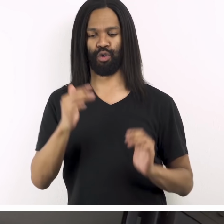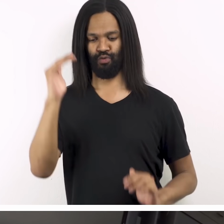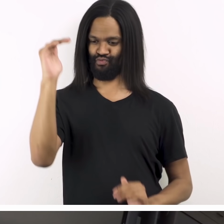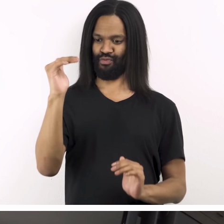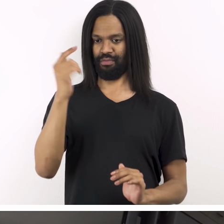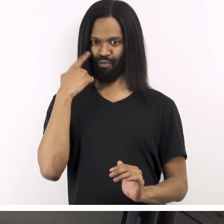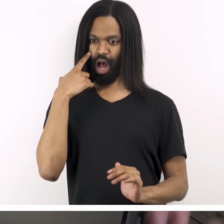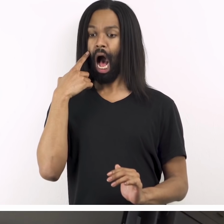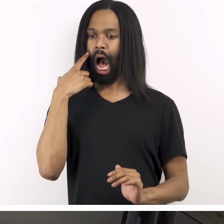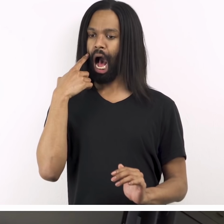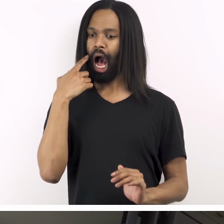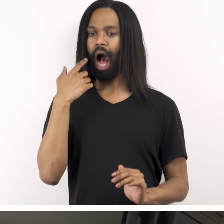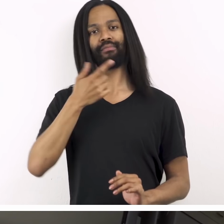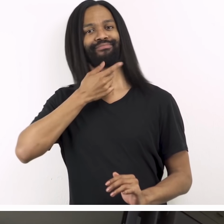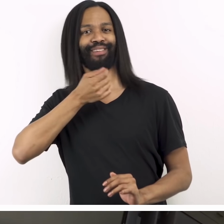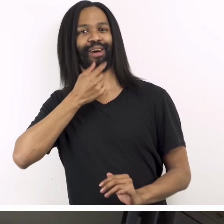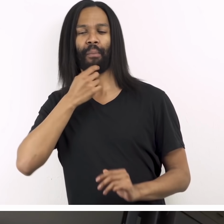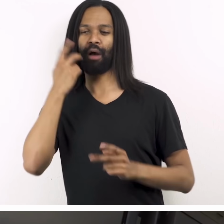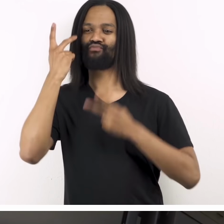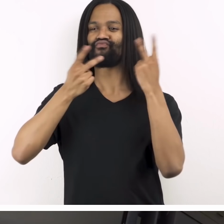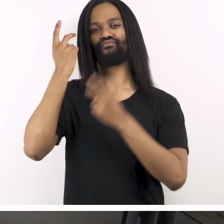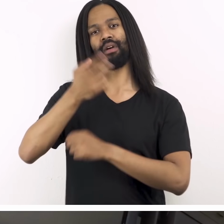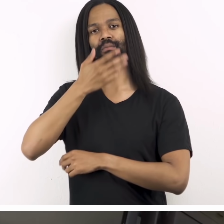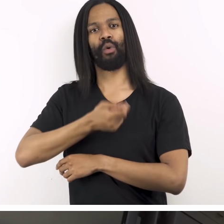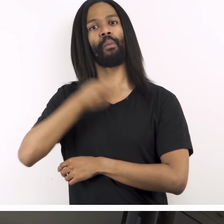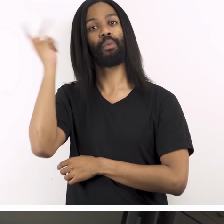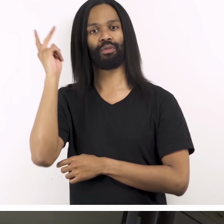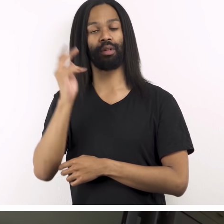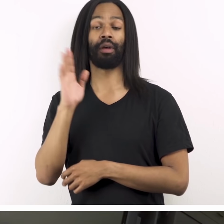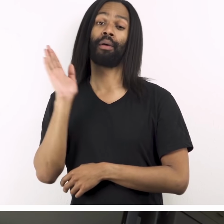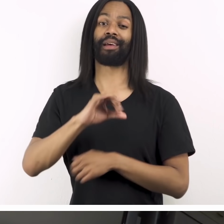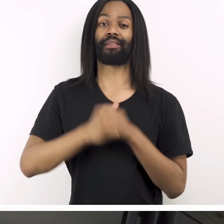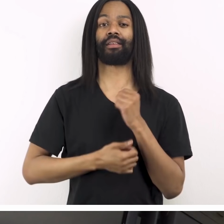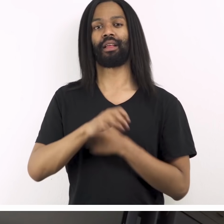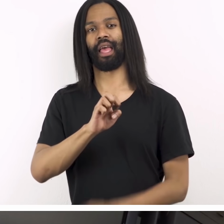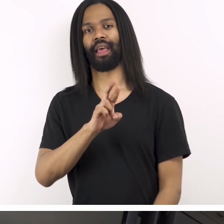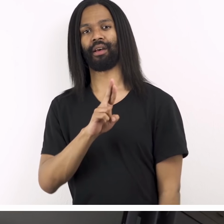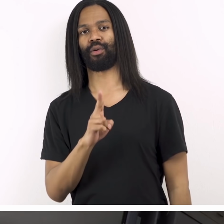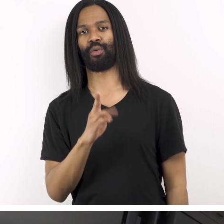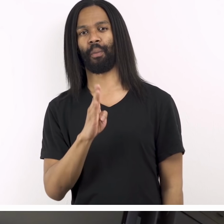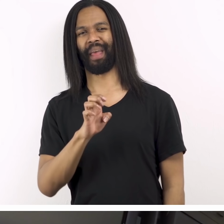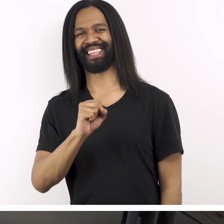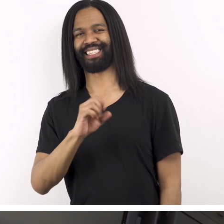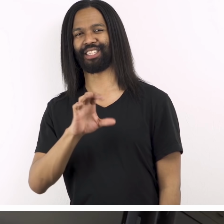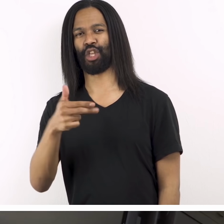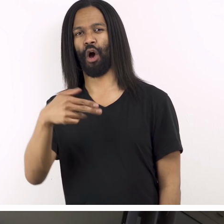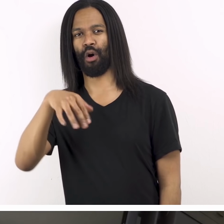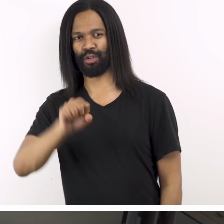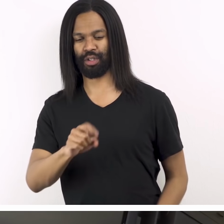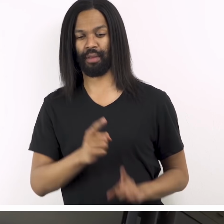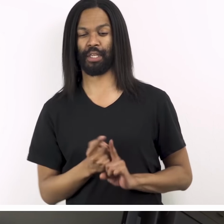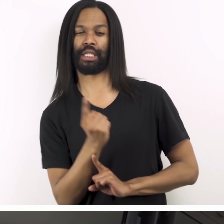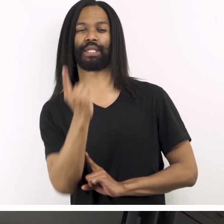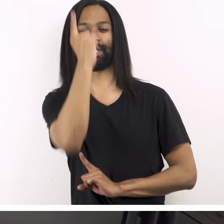compact, beaucoup plus sympa à regarder. Donc voilà, ça c'est surtout vrai pour les érubescentes, ceux qui poussent vraiment en mode